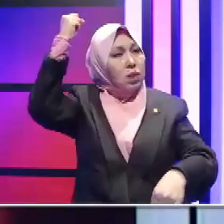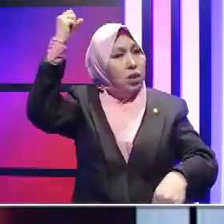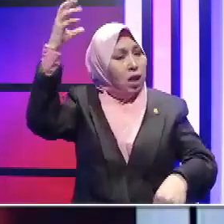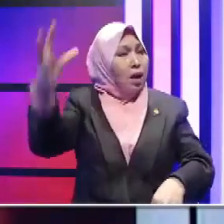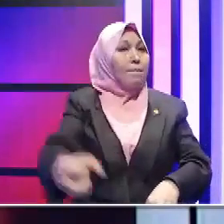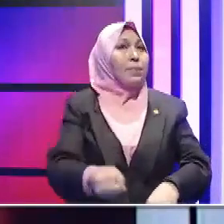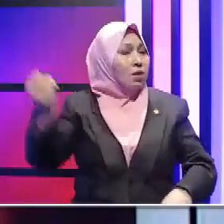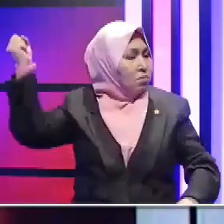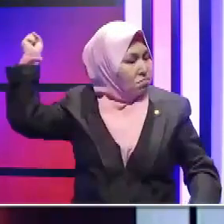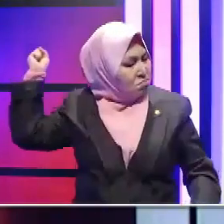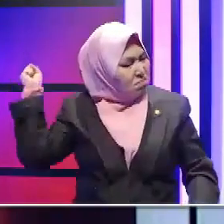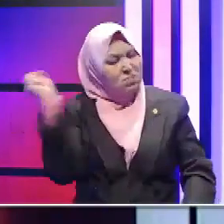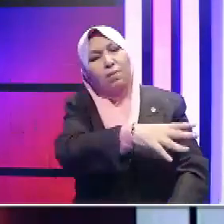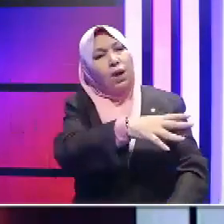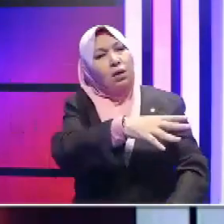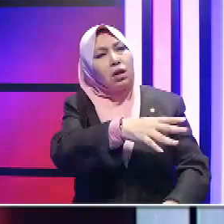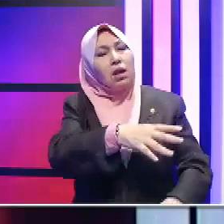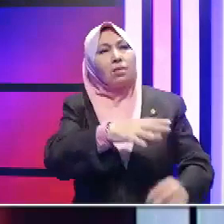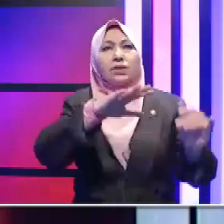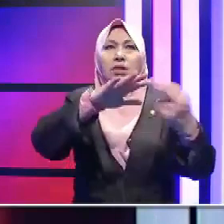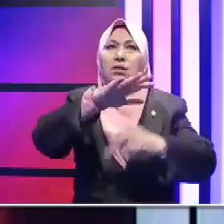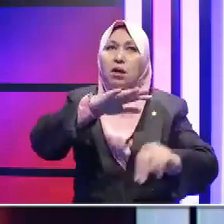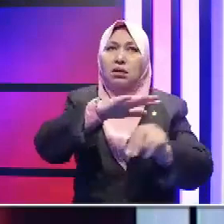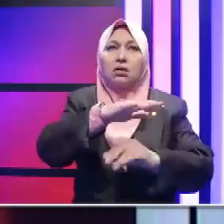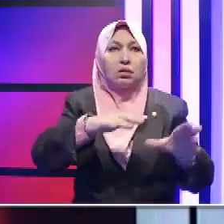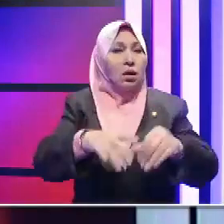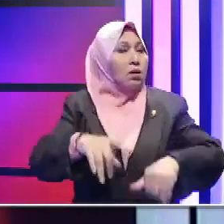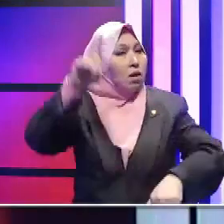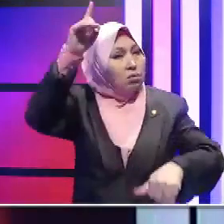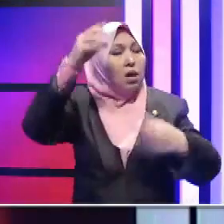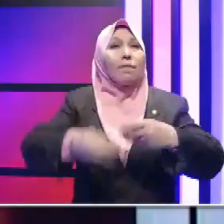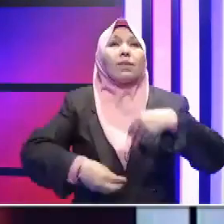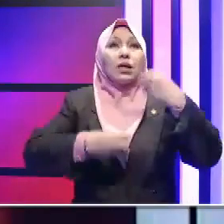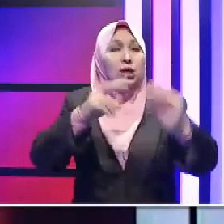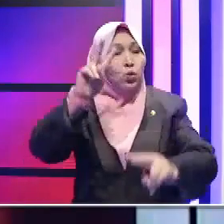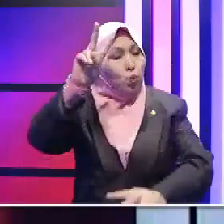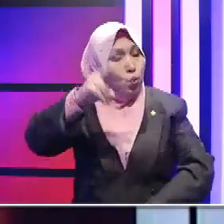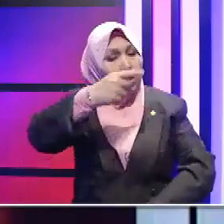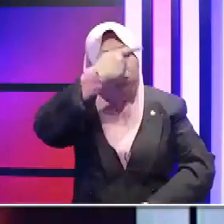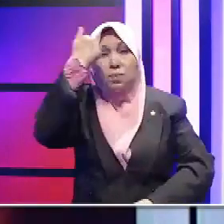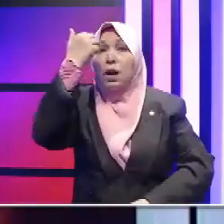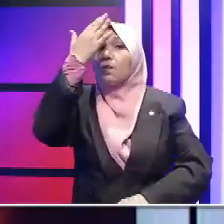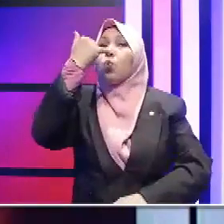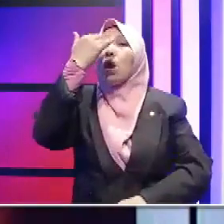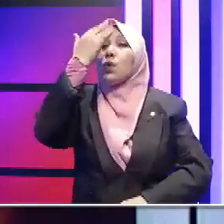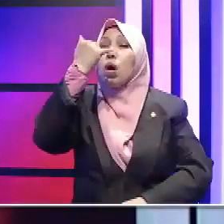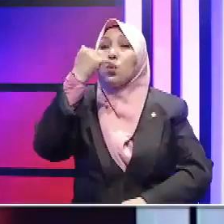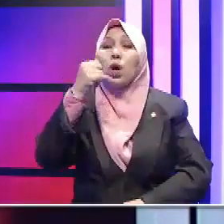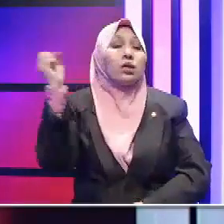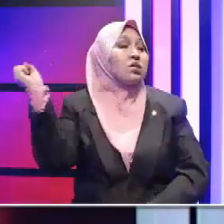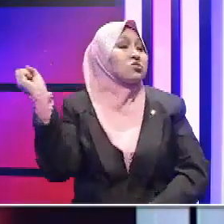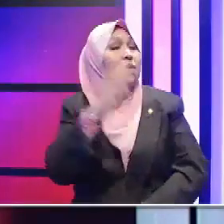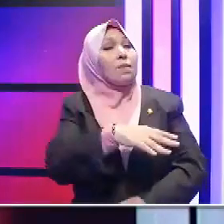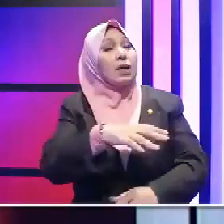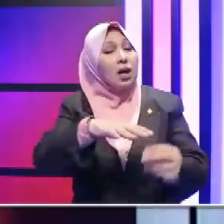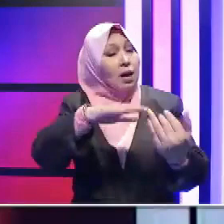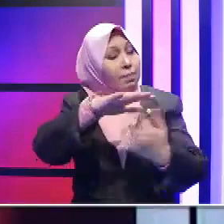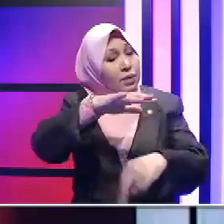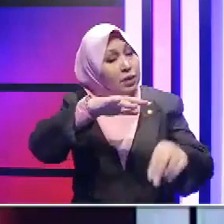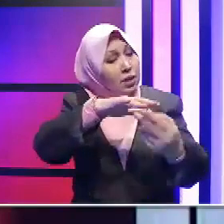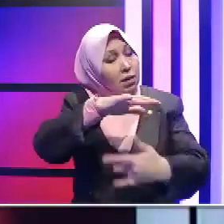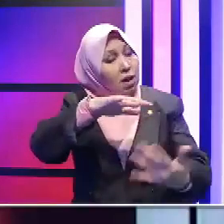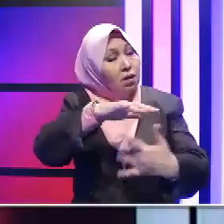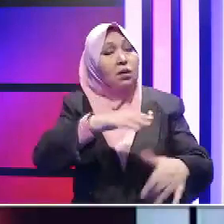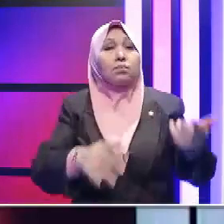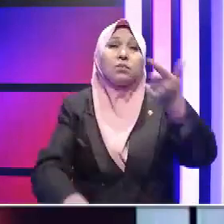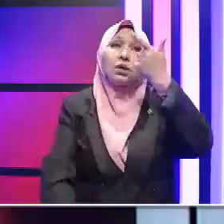ngikut campak ke dalam menara ke Lalu Allah ta'ala berikan gue Sebab kenapa berikut dicampakkan ke dalam neraka lu yang pertamanya memang